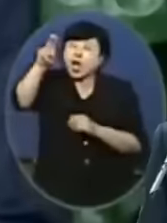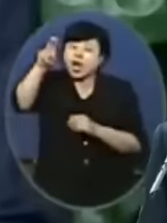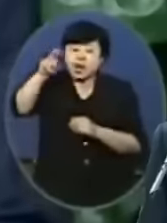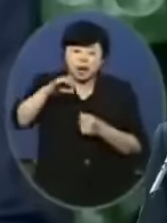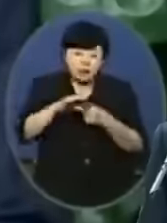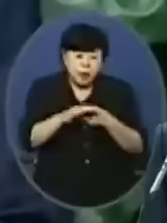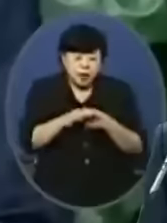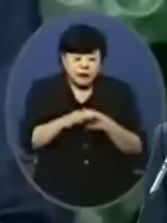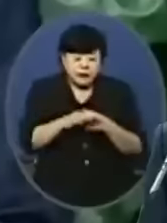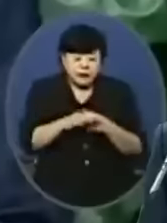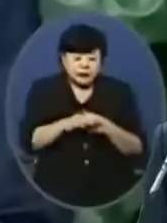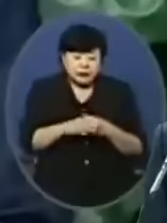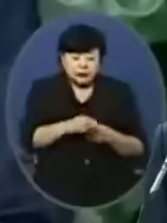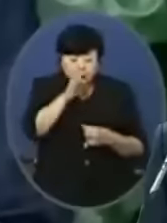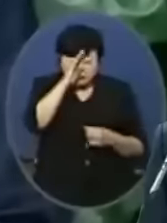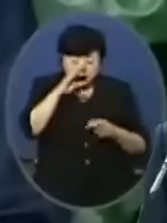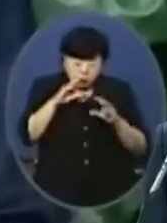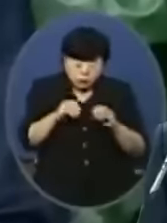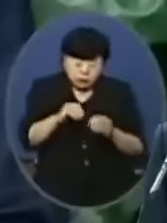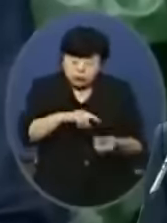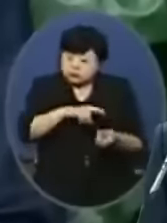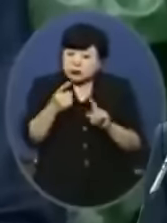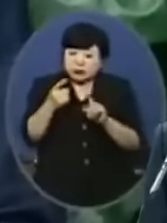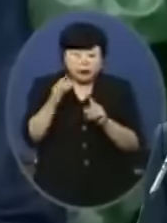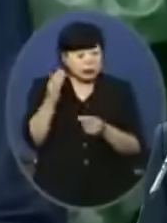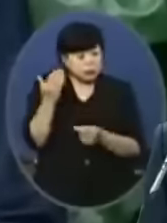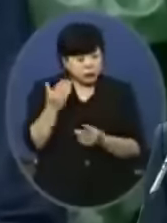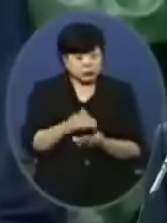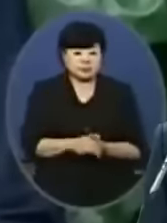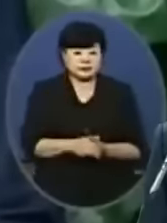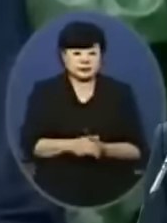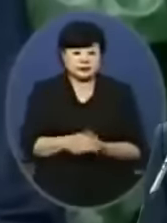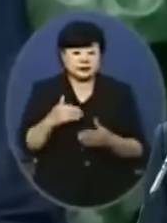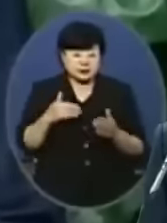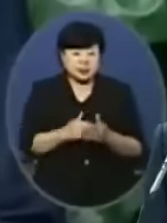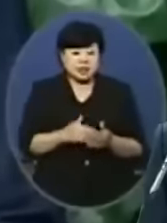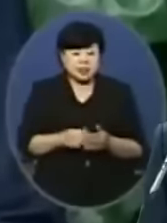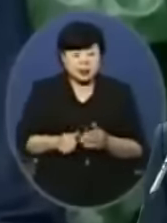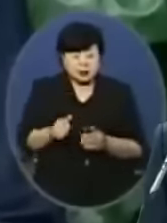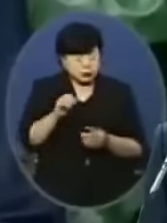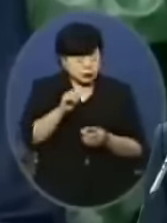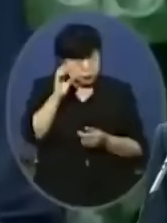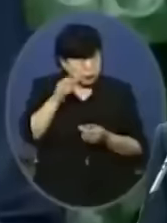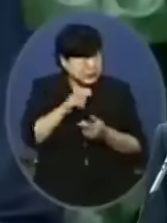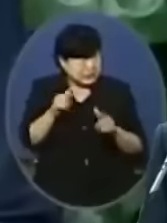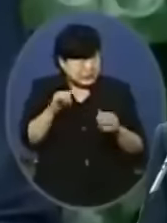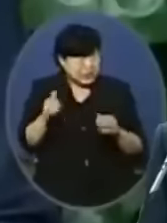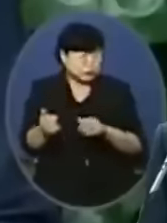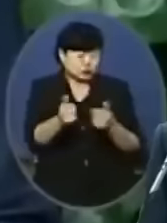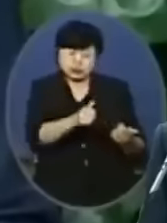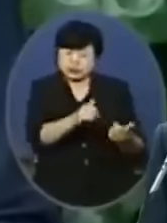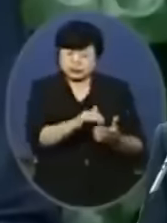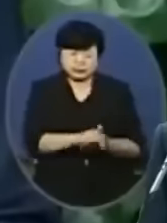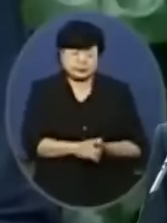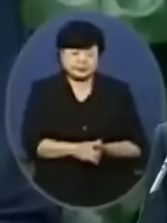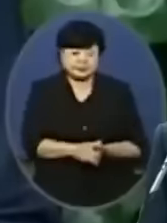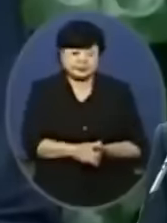쳐다보면 다 살아났었습니다. 끝까지 뱀을 안 쳐다본 사람은 죽었습니다.